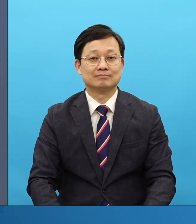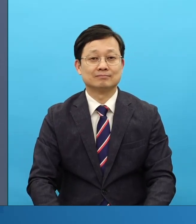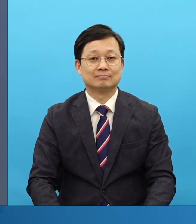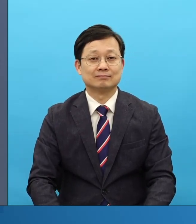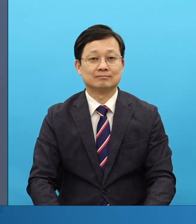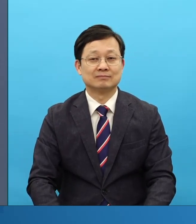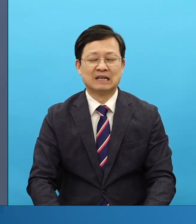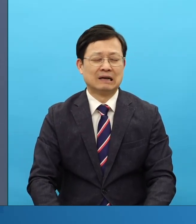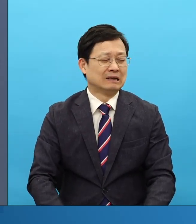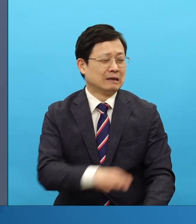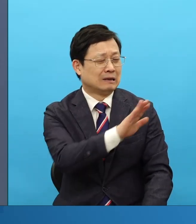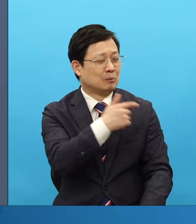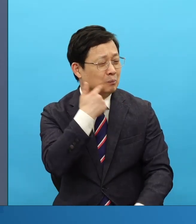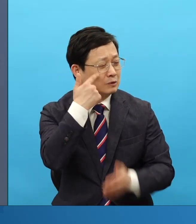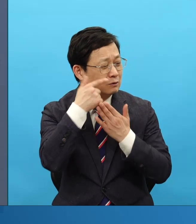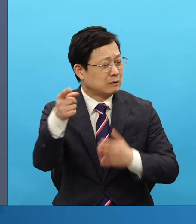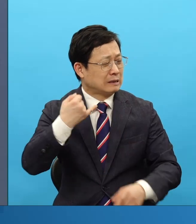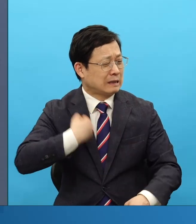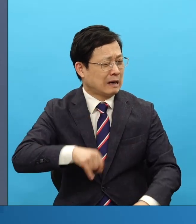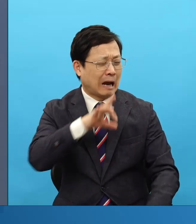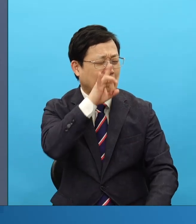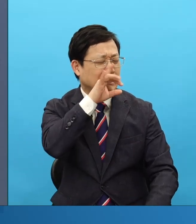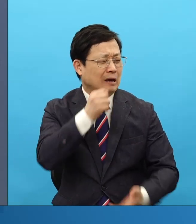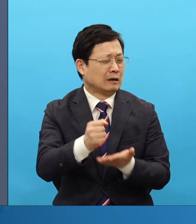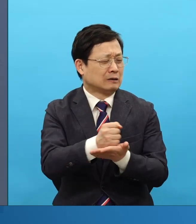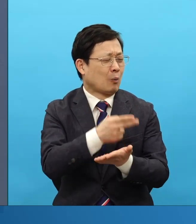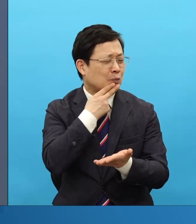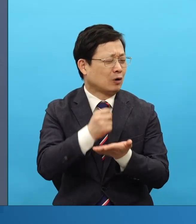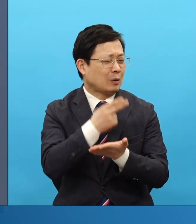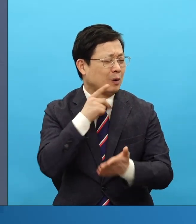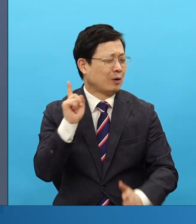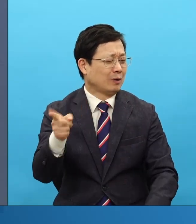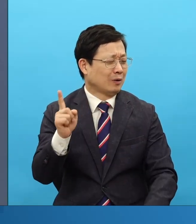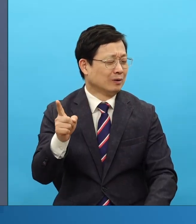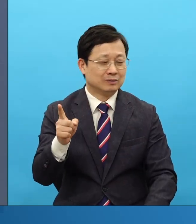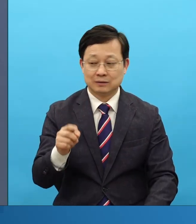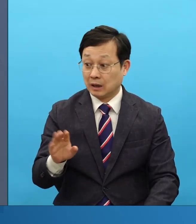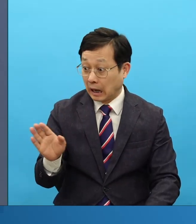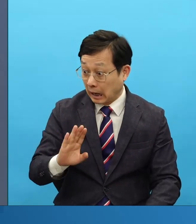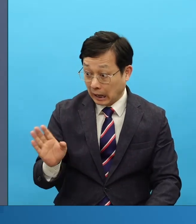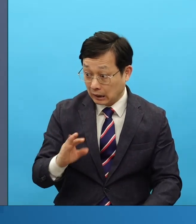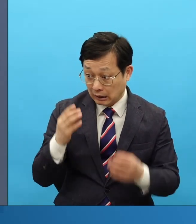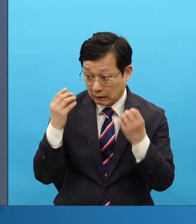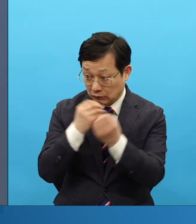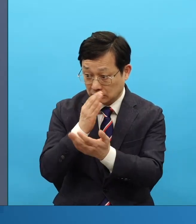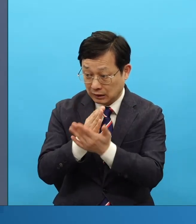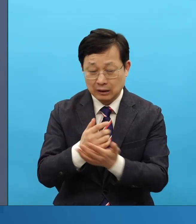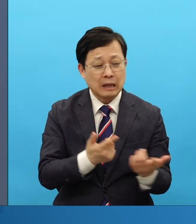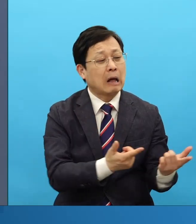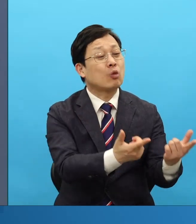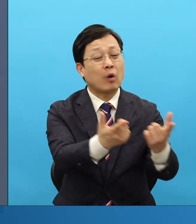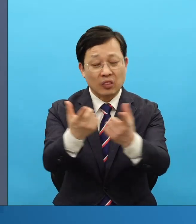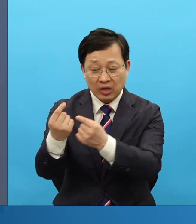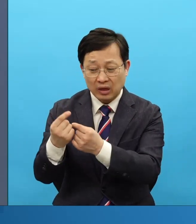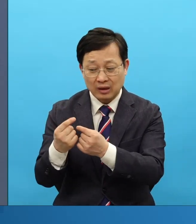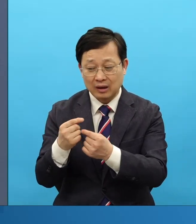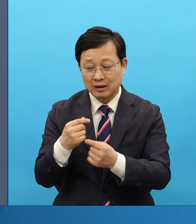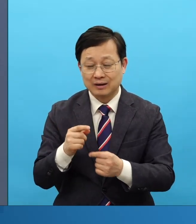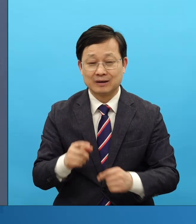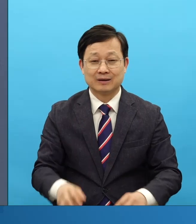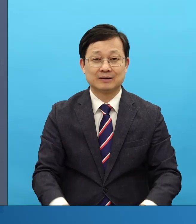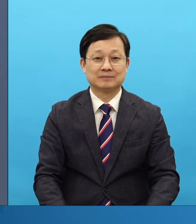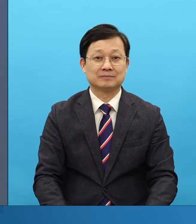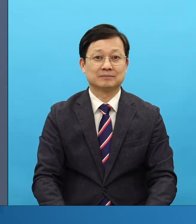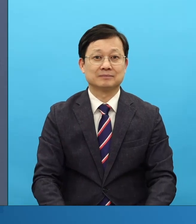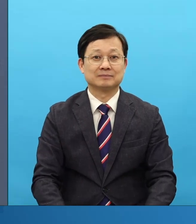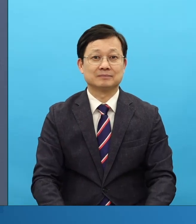안 돼요. 저 운명이에요. 그래서 해야지. 헬렌 켈러 부모가 그랬다니까. 그렇게 못 고치는 거예요. And even Helen Keller's parents say, oh, our daughter can't do it. That's her